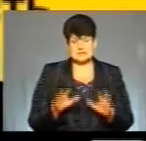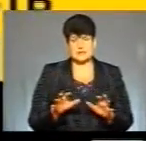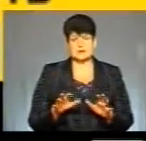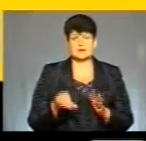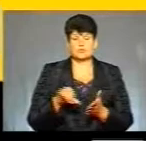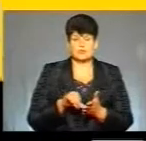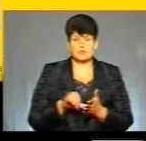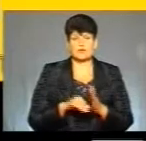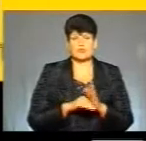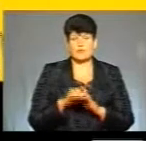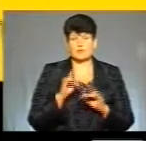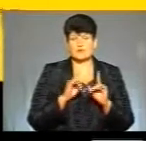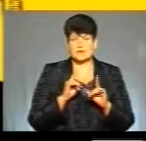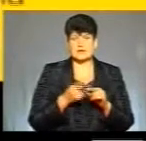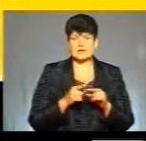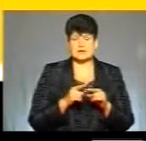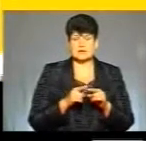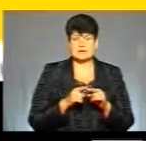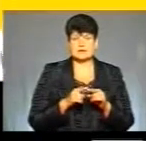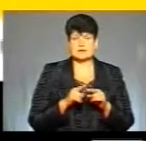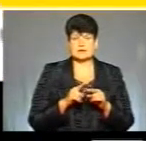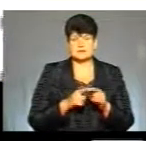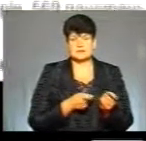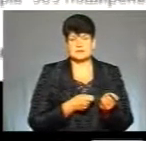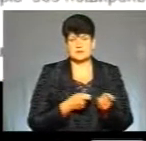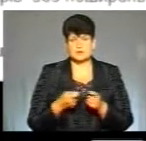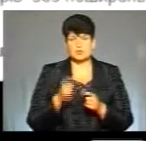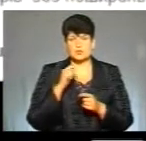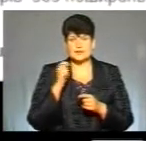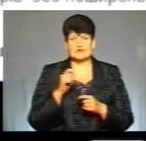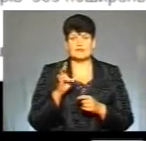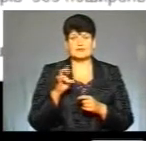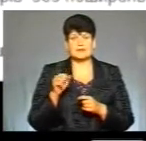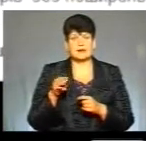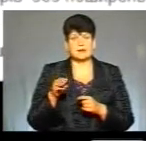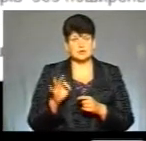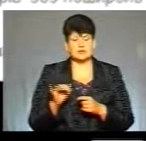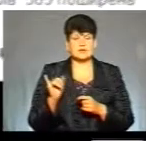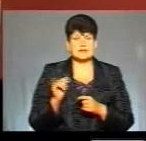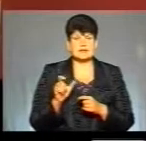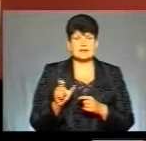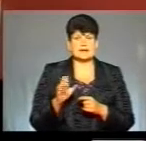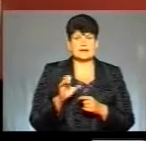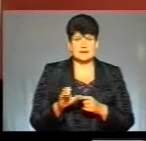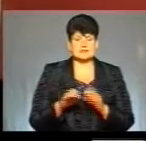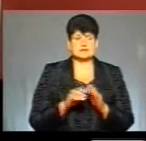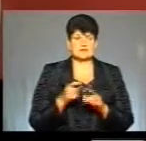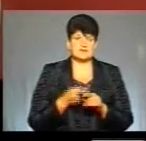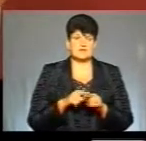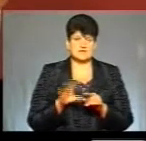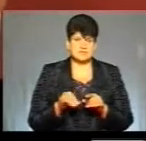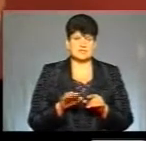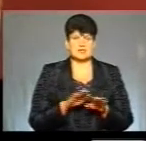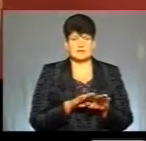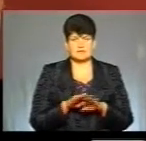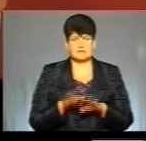Раді 9-го скликання – це рух країни до НАТО та ЄС. І це означає, що верховенство права і рівність усіх перед законом повинна бути